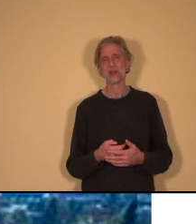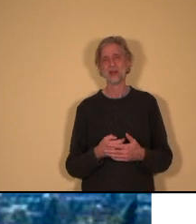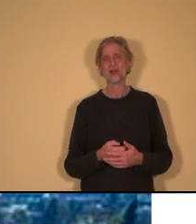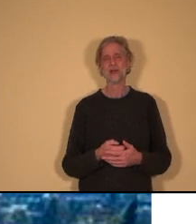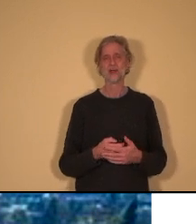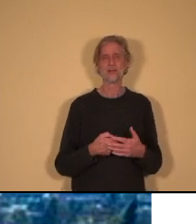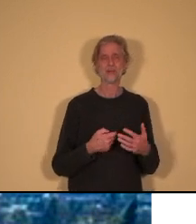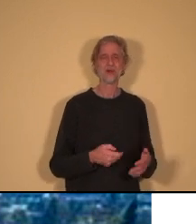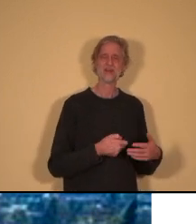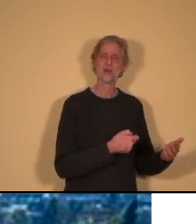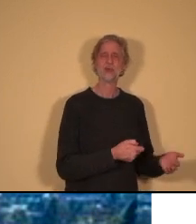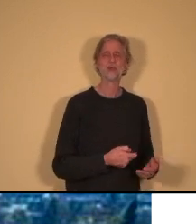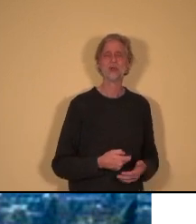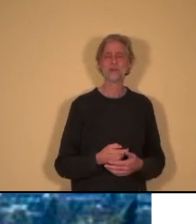Treibhäusern,